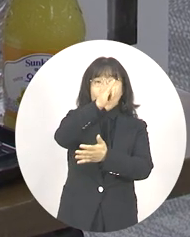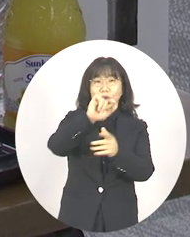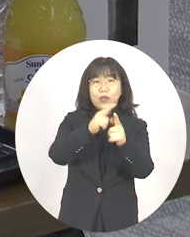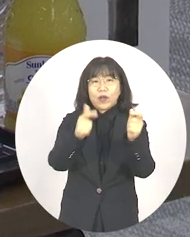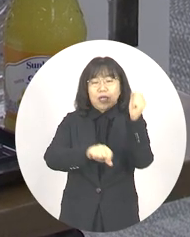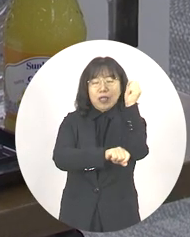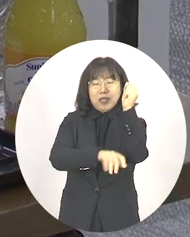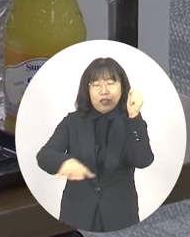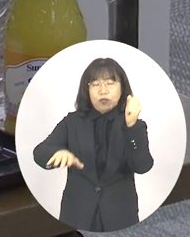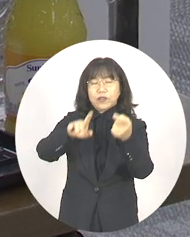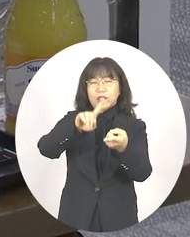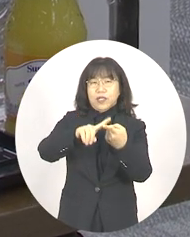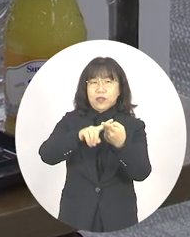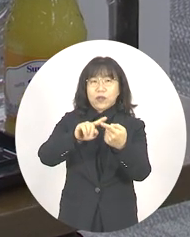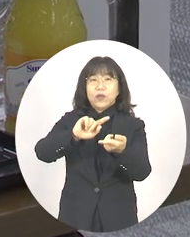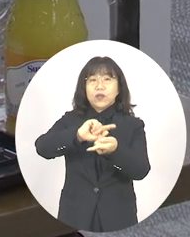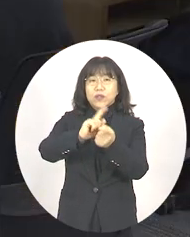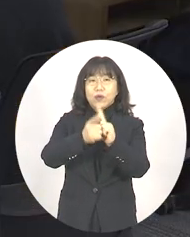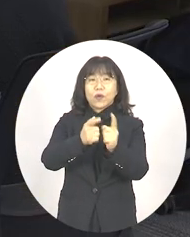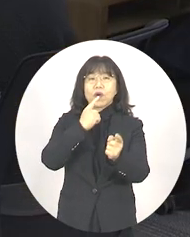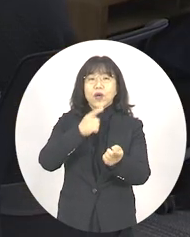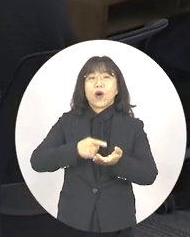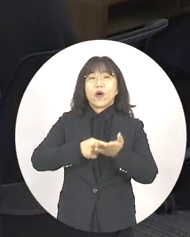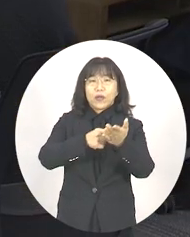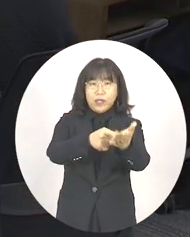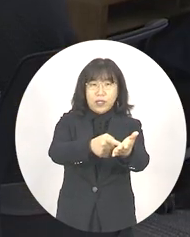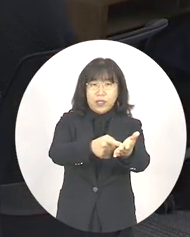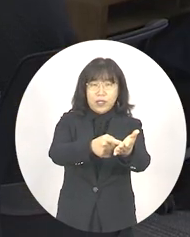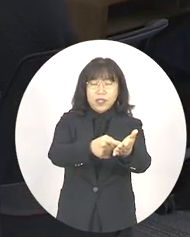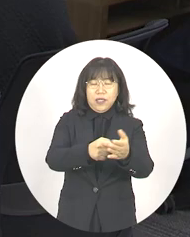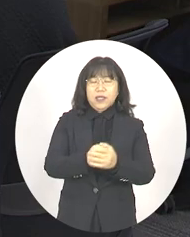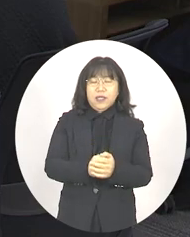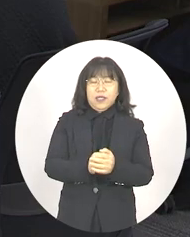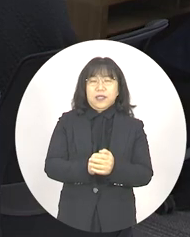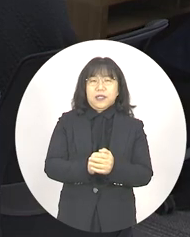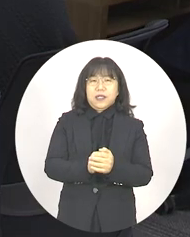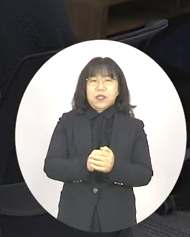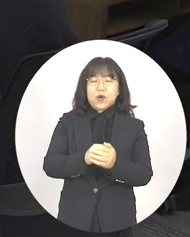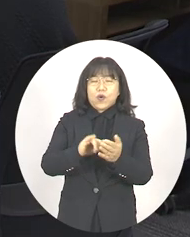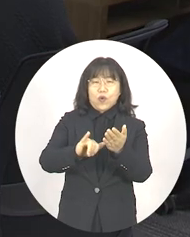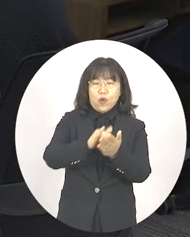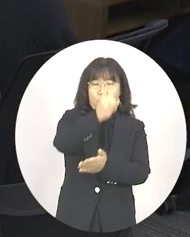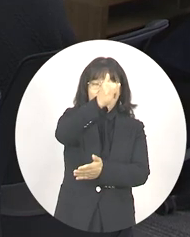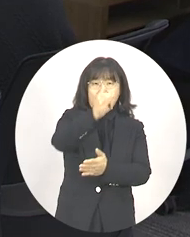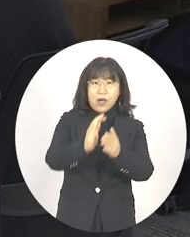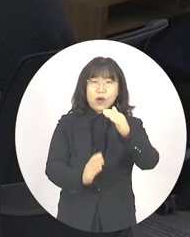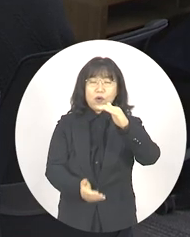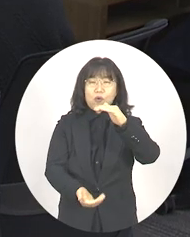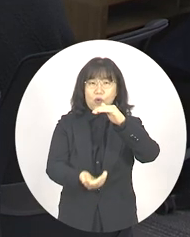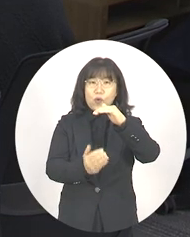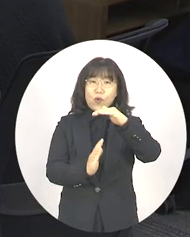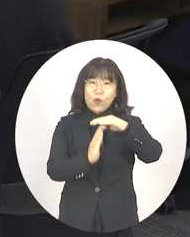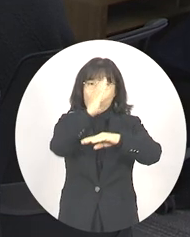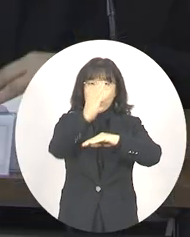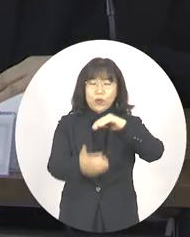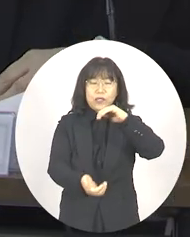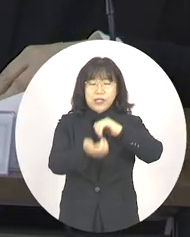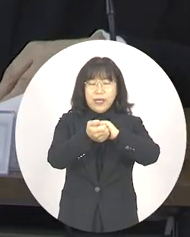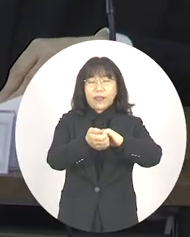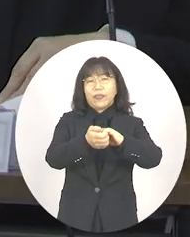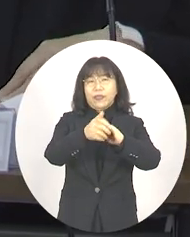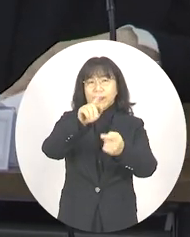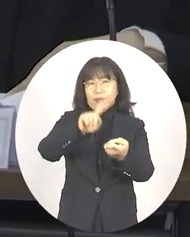국제기준 개정 일정의 단축 등을 건의했고 지난 10월 규제개혁 신문고를 통한 공항 고도 제한 규제